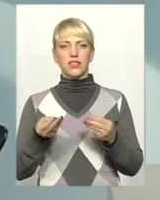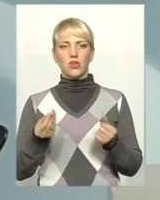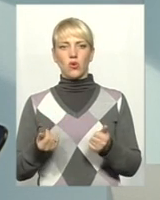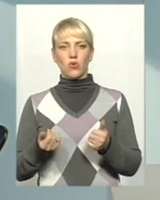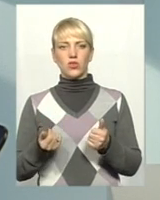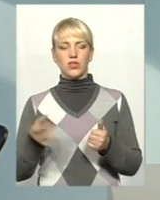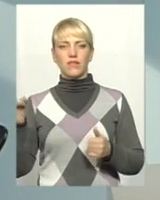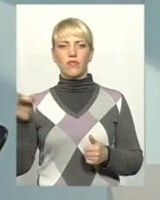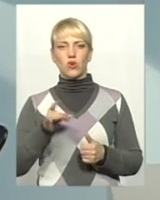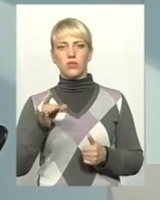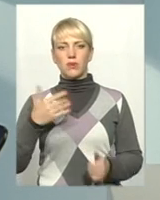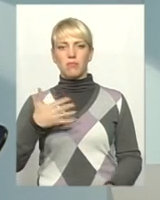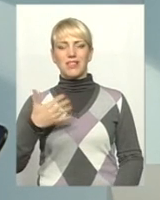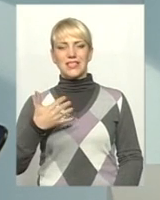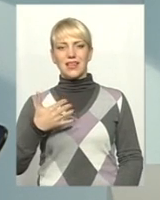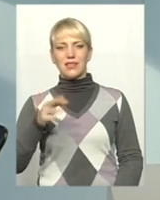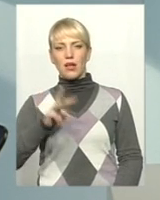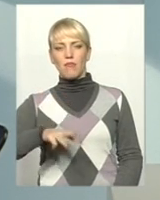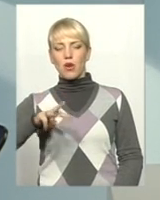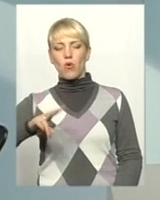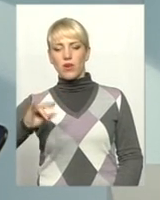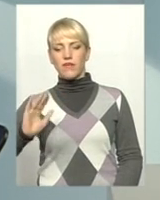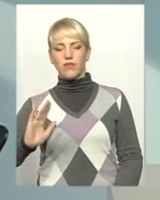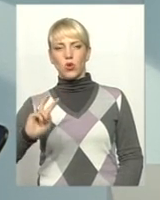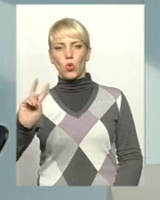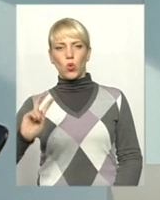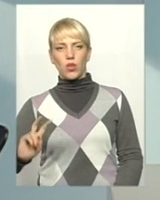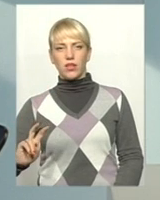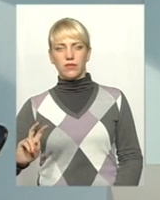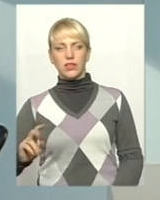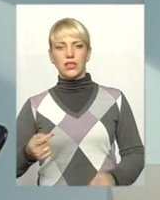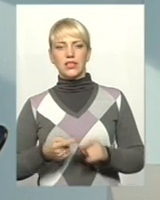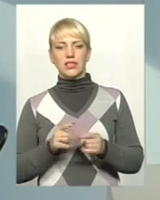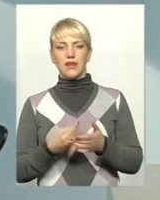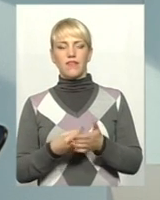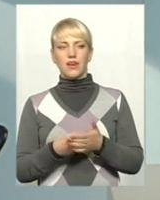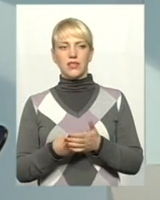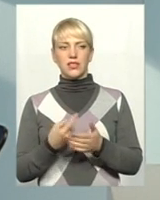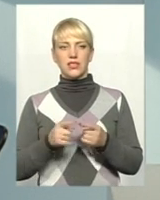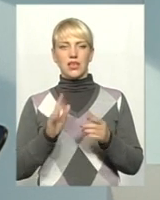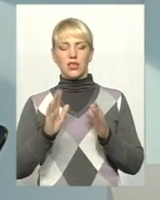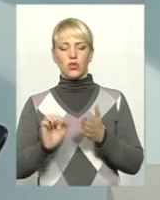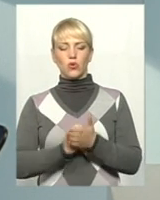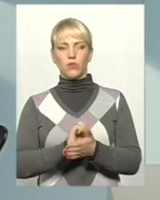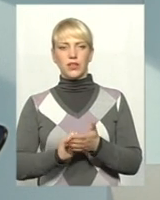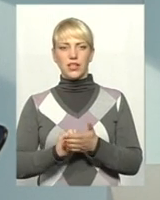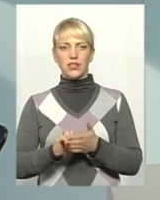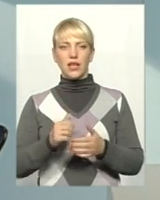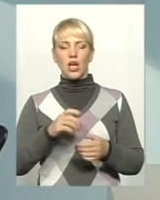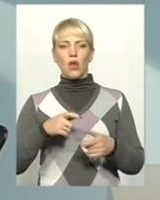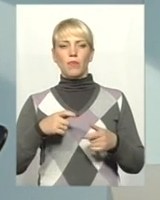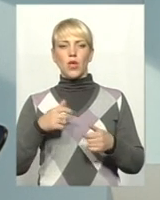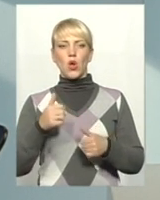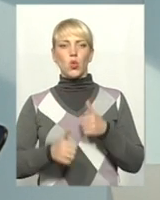в розмірі 50 мільйонів доларів. І це вартість тендерної документації. Торги відбулися